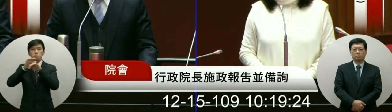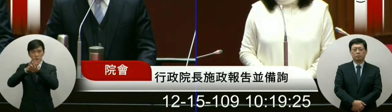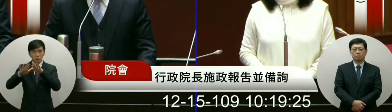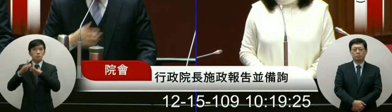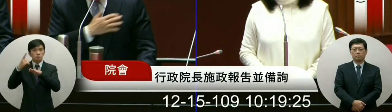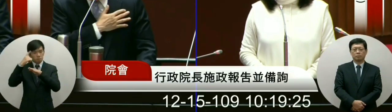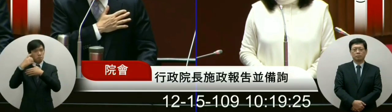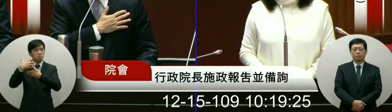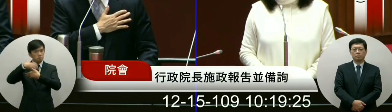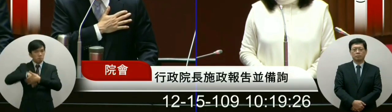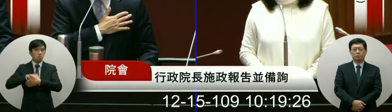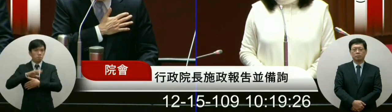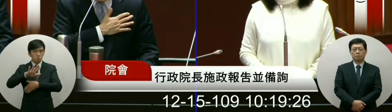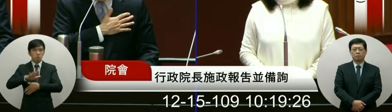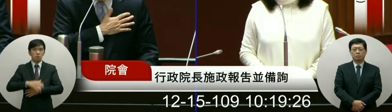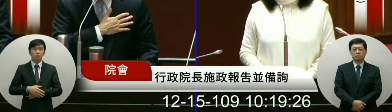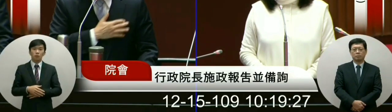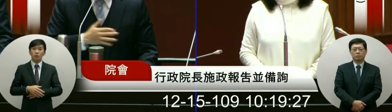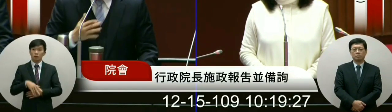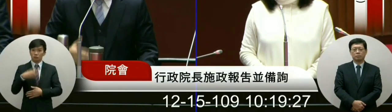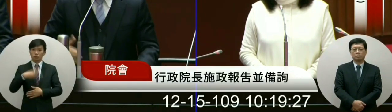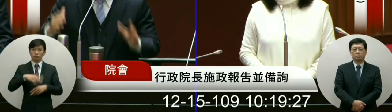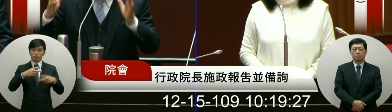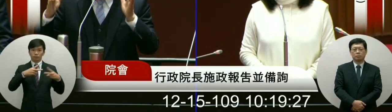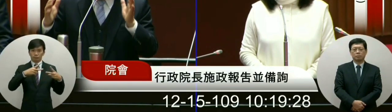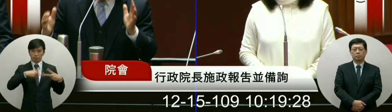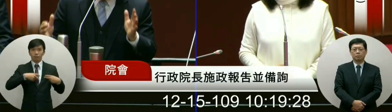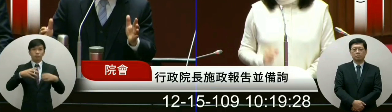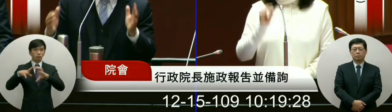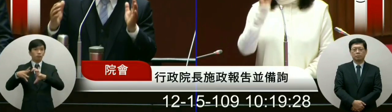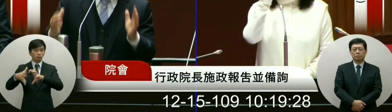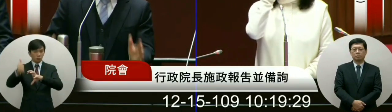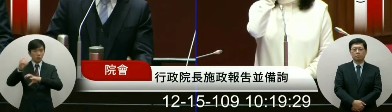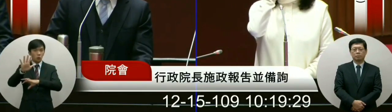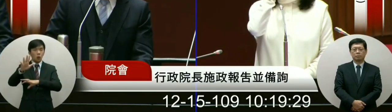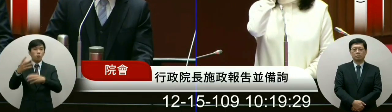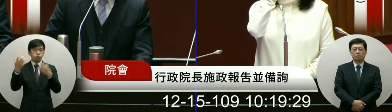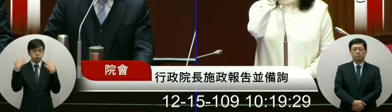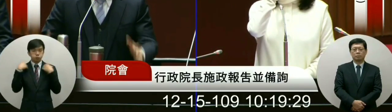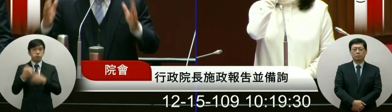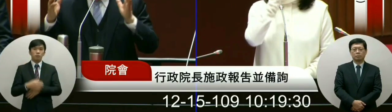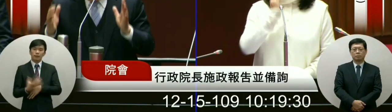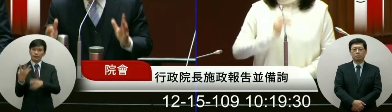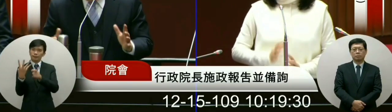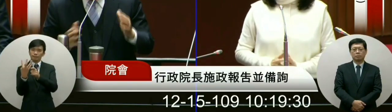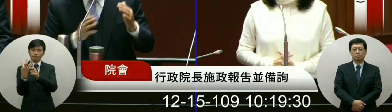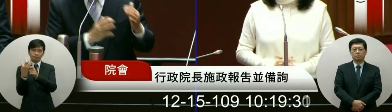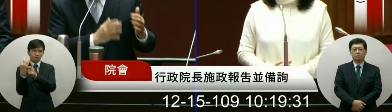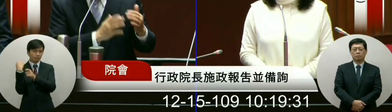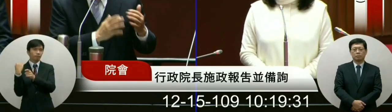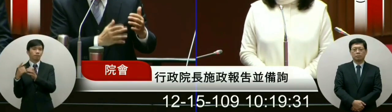当然蔡总统也有责任要把这多少年来台湾跟美国之